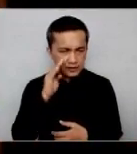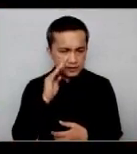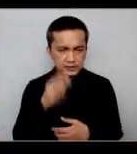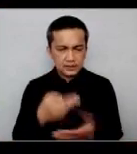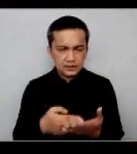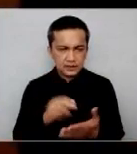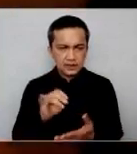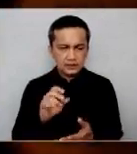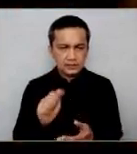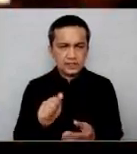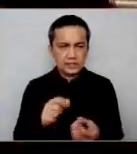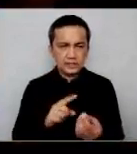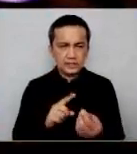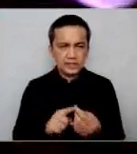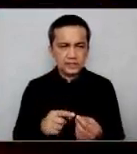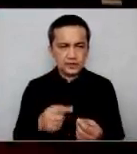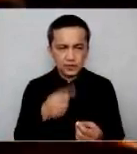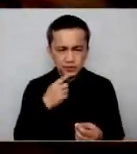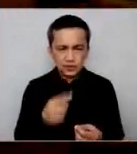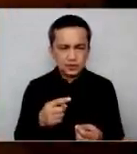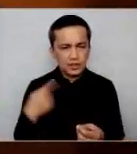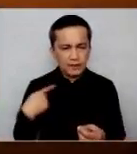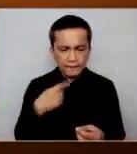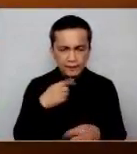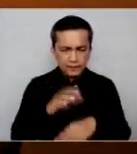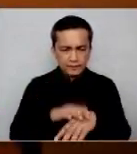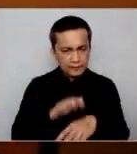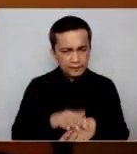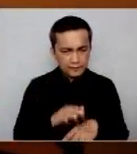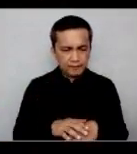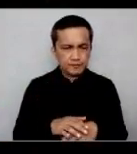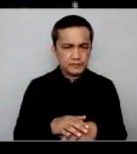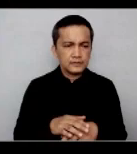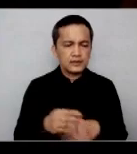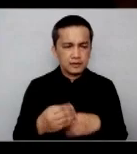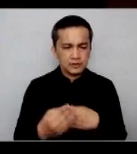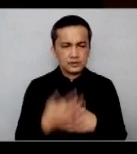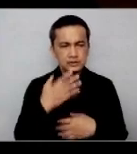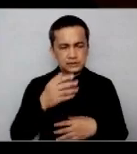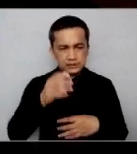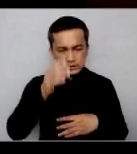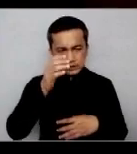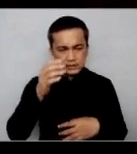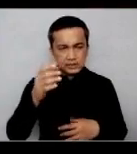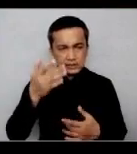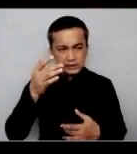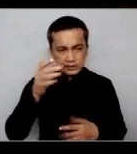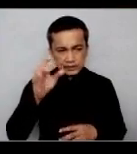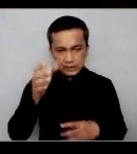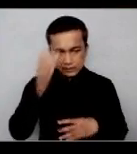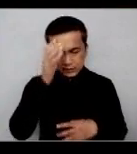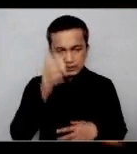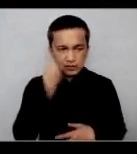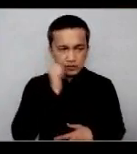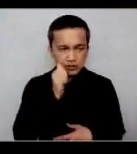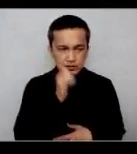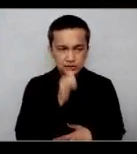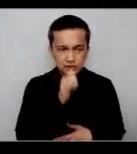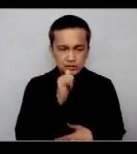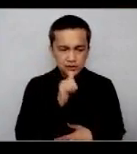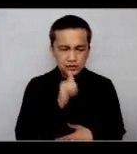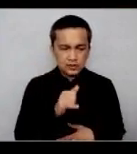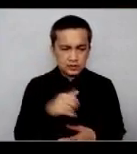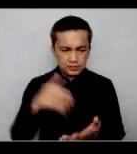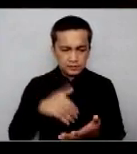naman sa mga heavy drinkers, mas mataas ang tsansang tamaan ng cancer ang mga mas madadalas uminom ng alak. Batay sa mga